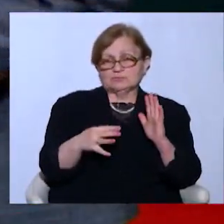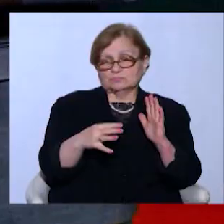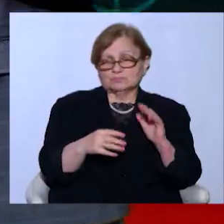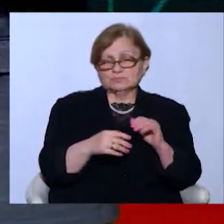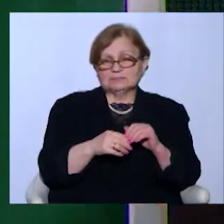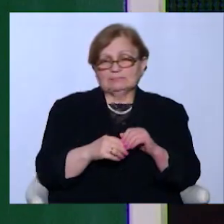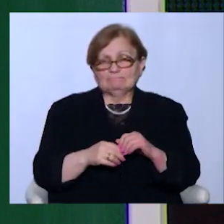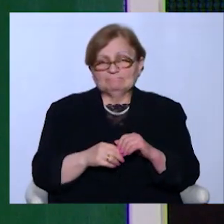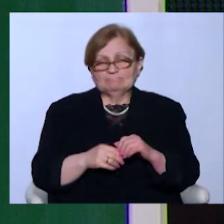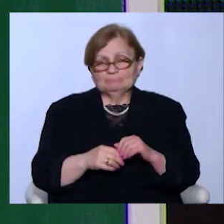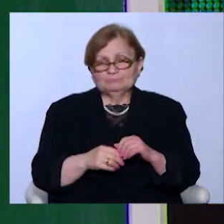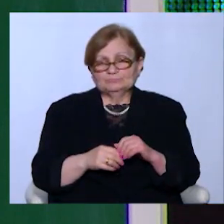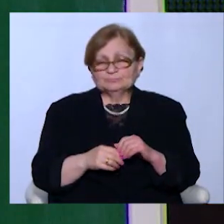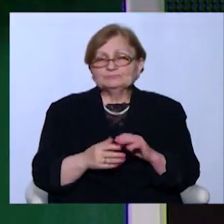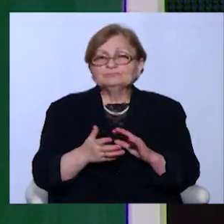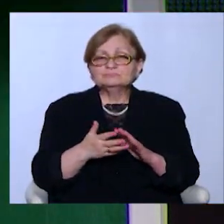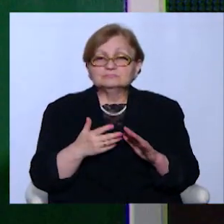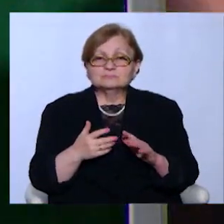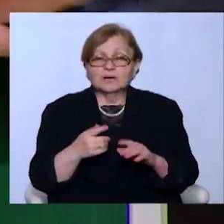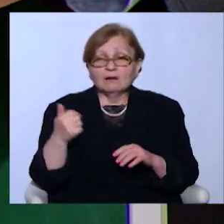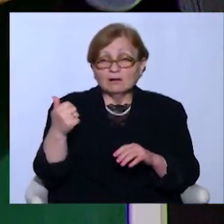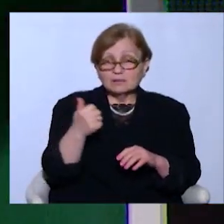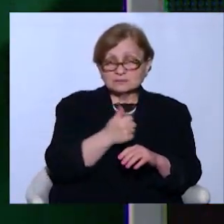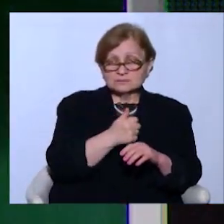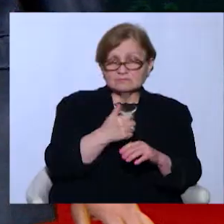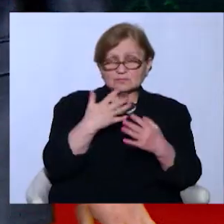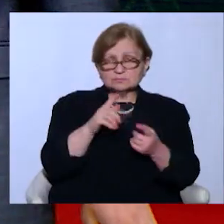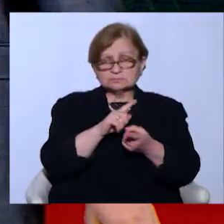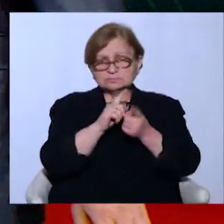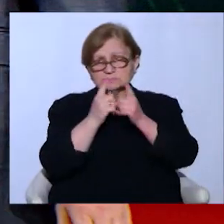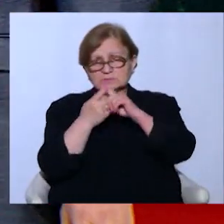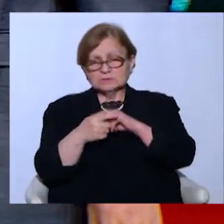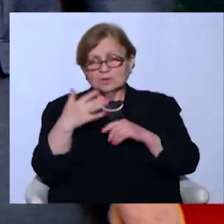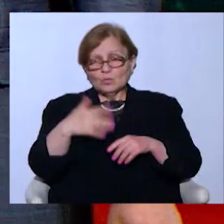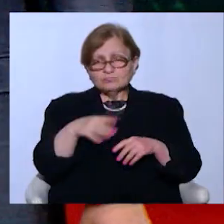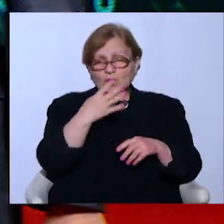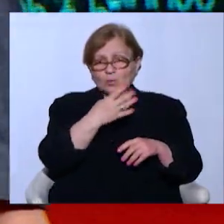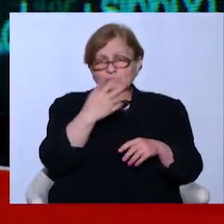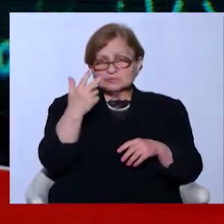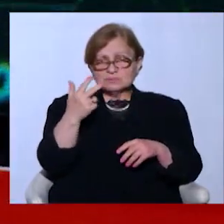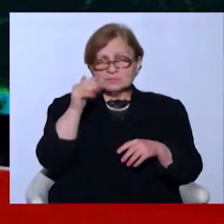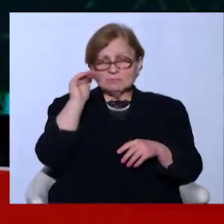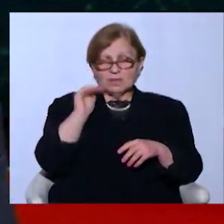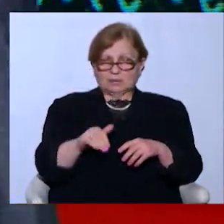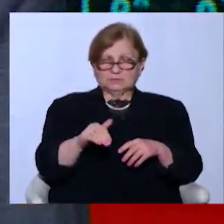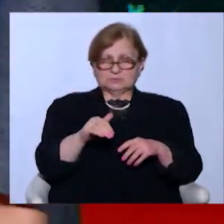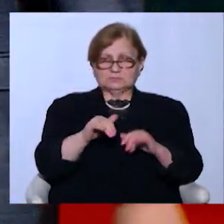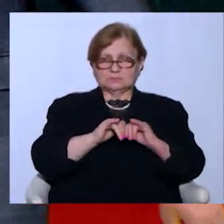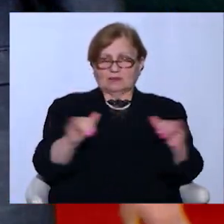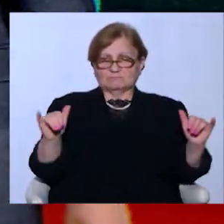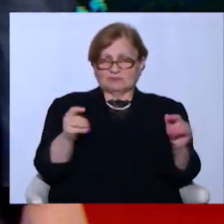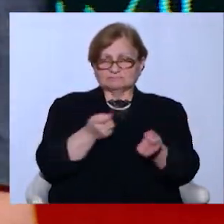სასახლეთ რომ ვიყოთ, დავწეროთ ესე. ესე იგი, ნახეთ ერთ კვირაში ჩვენ უკვე გვაქვს 43000 ბაქტერი, პრეჩკიში